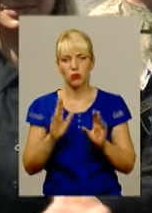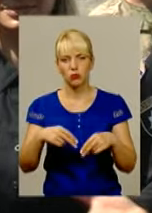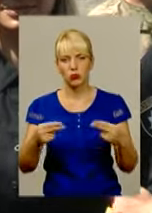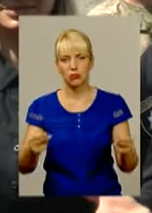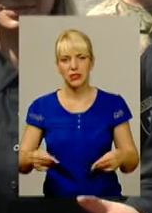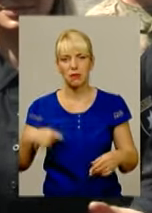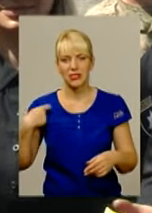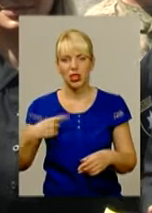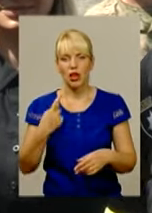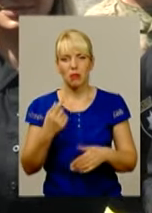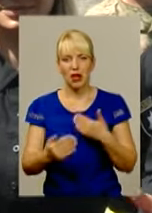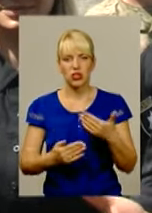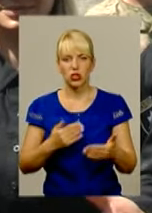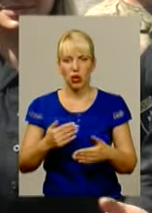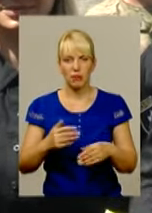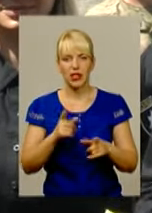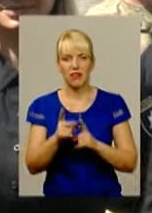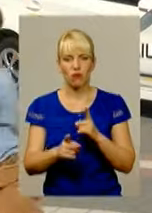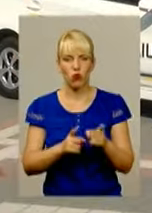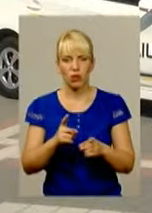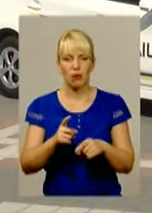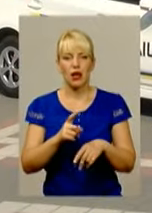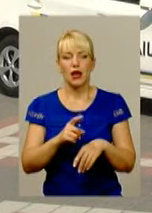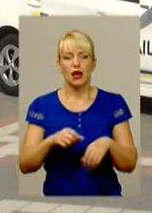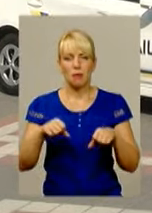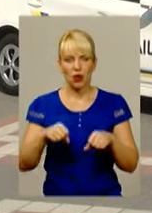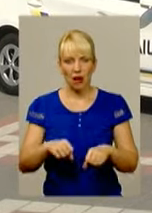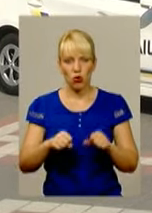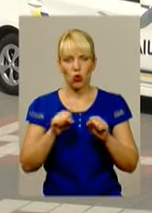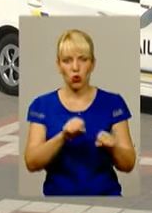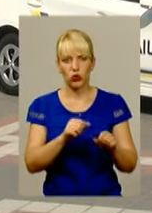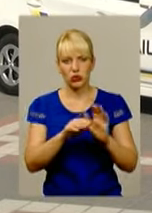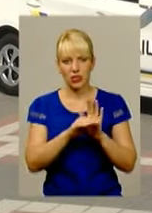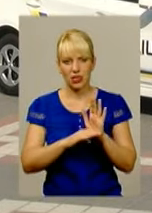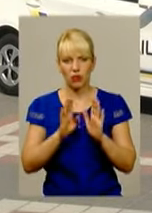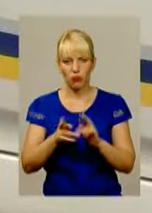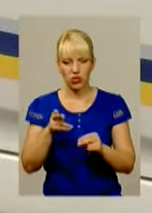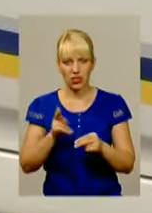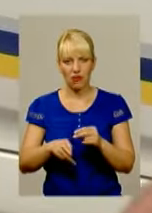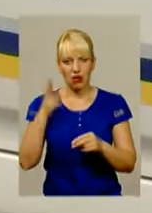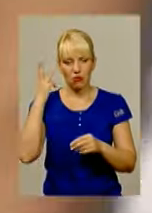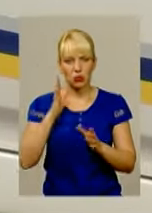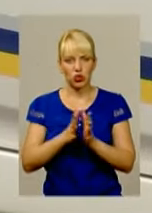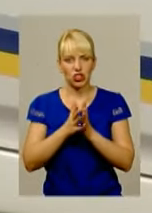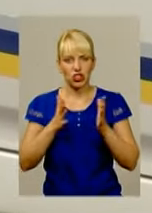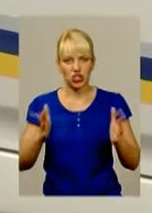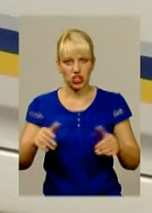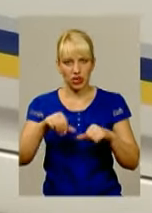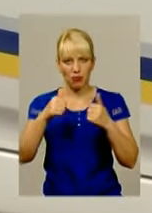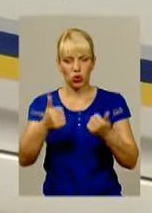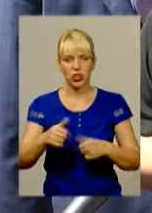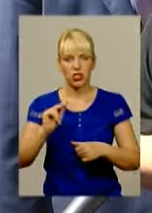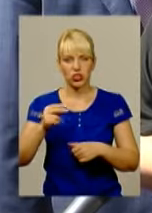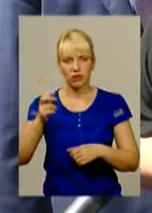перший етап реформи правоохоронної системи буде завершений. У Хмельницькій області планують запровадити ширшу модель поліцейської служби, аніж у